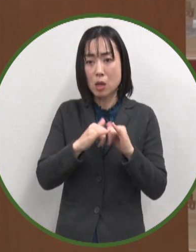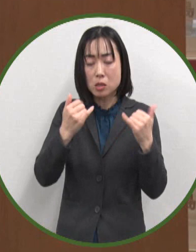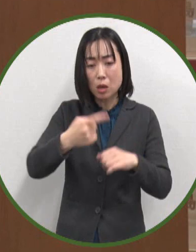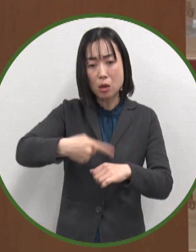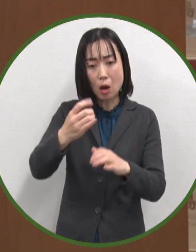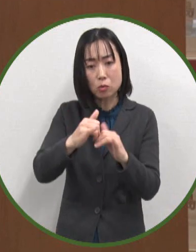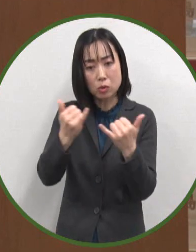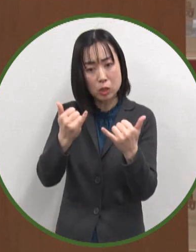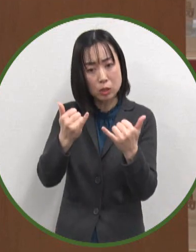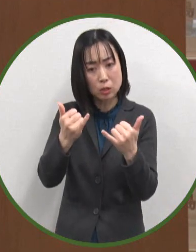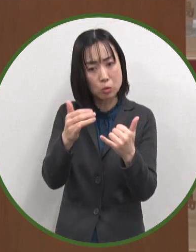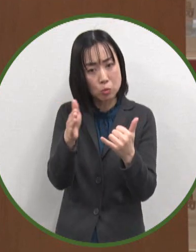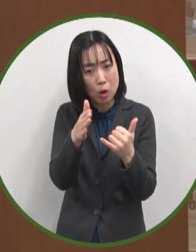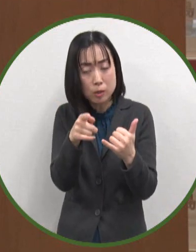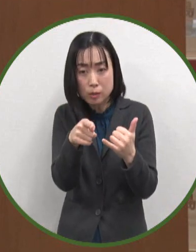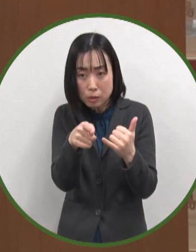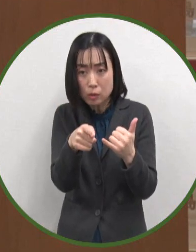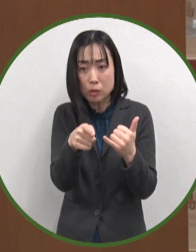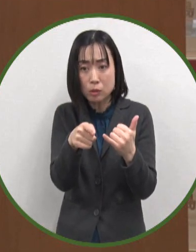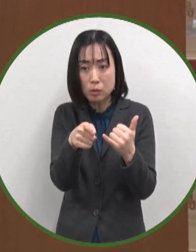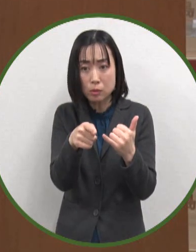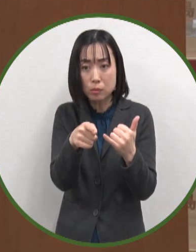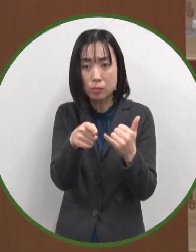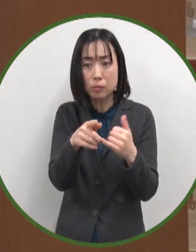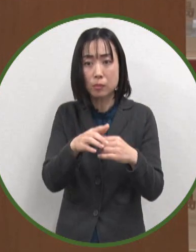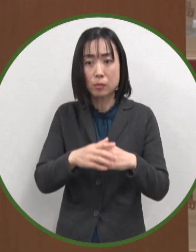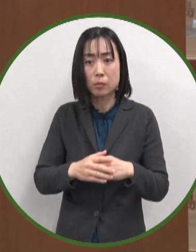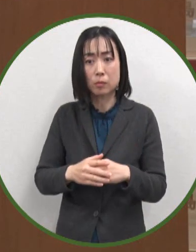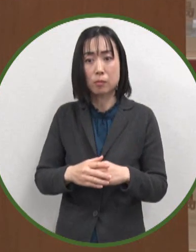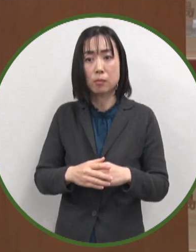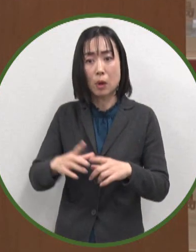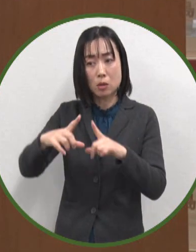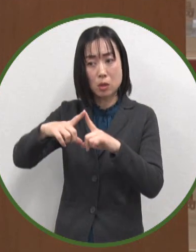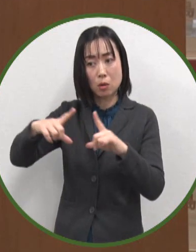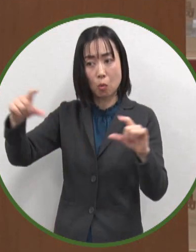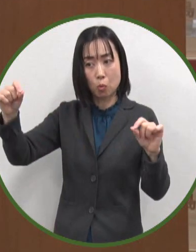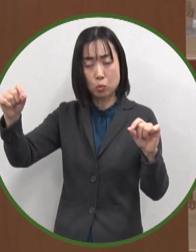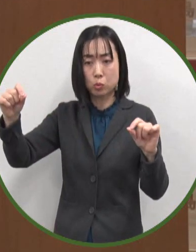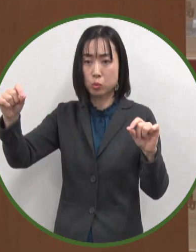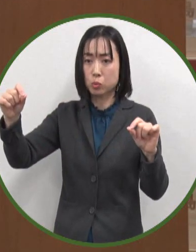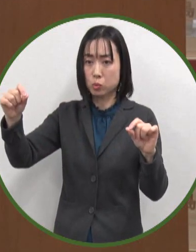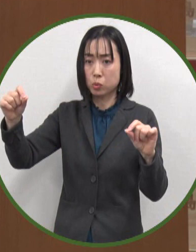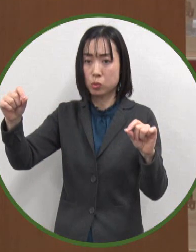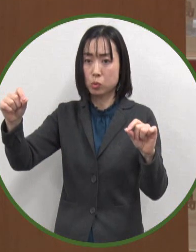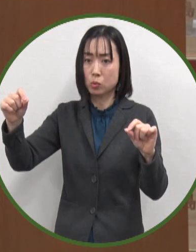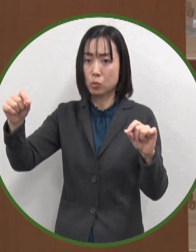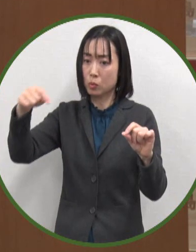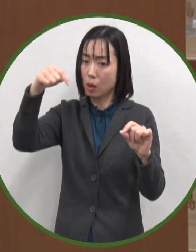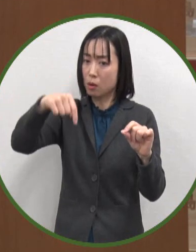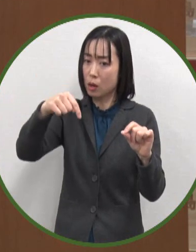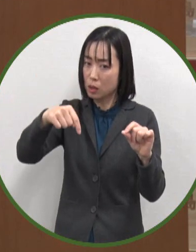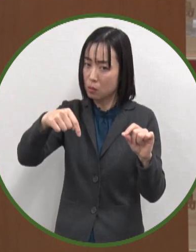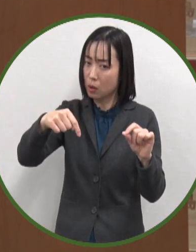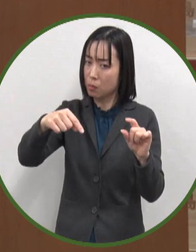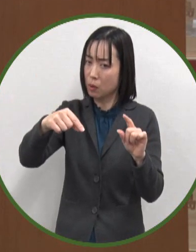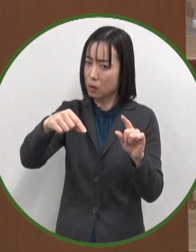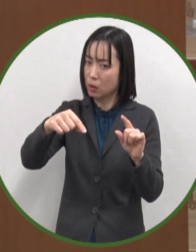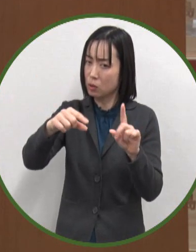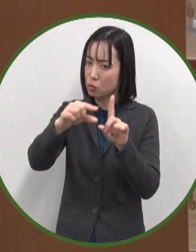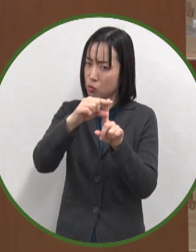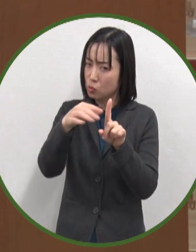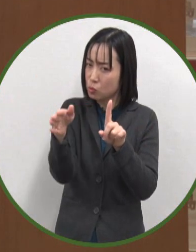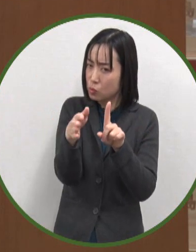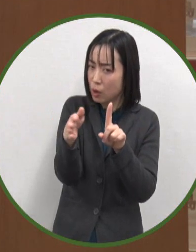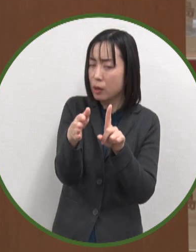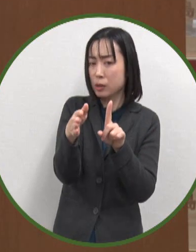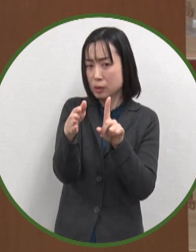ところでですね、まあ、かなり全国的なこの感染状況の中でも、まあ、注意ぐらいには